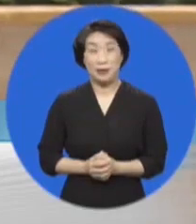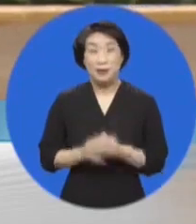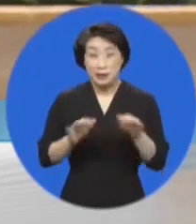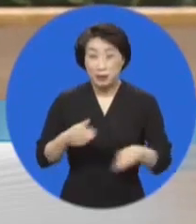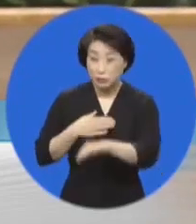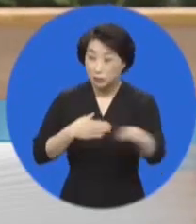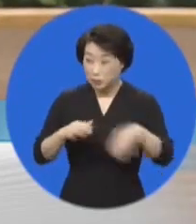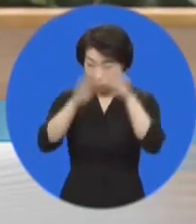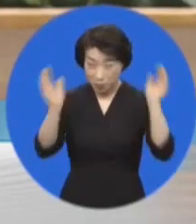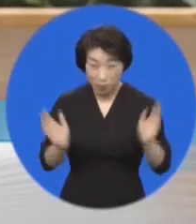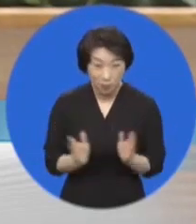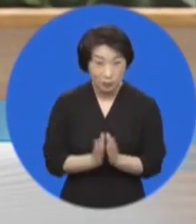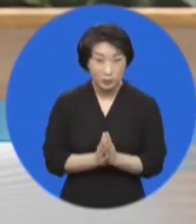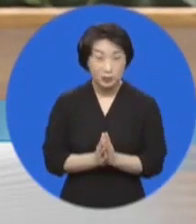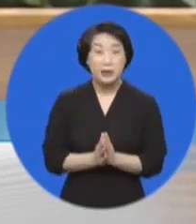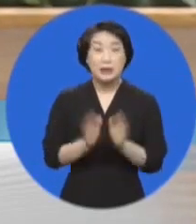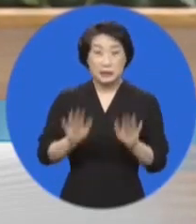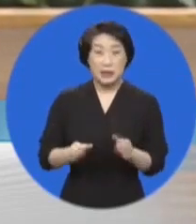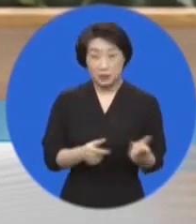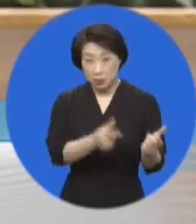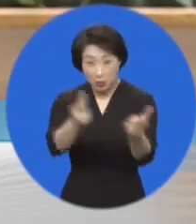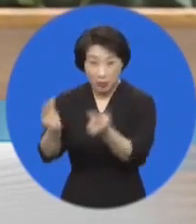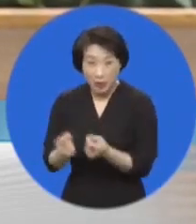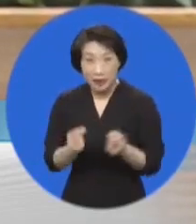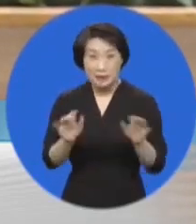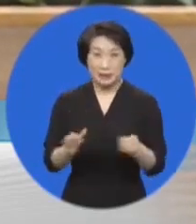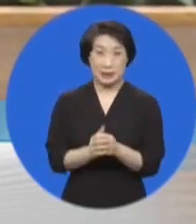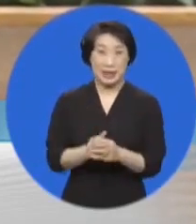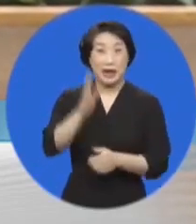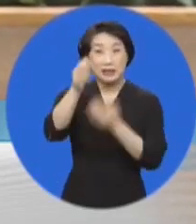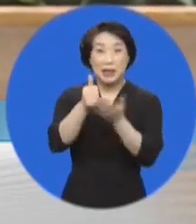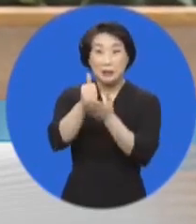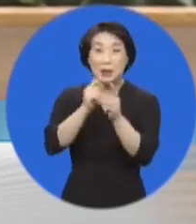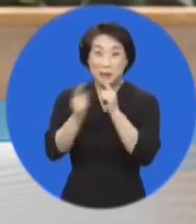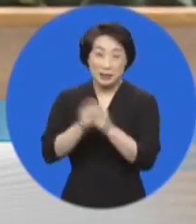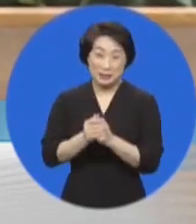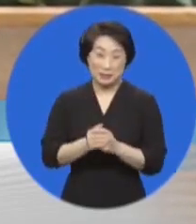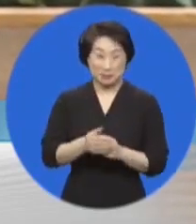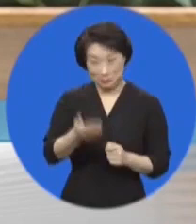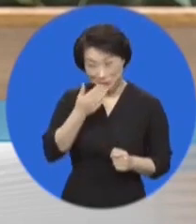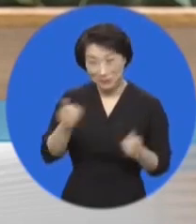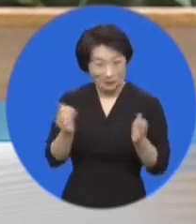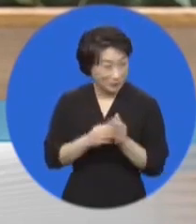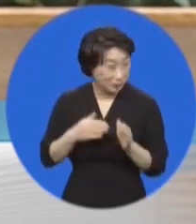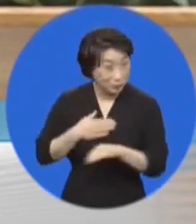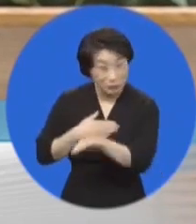우리 모두는 똑같이 하나님 말씀을 먹었어요.